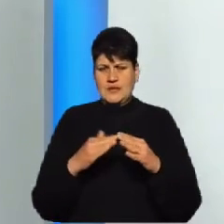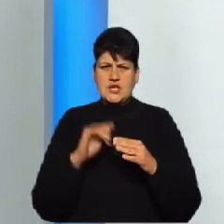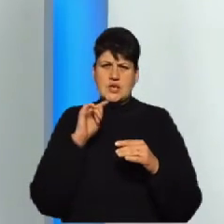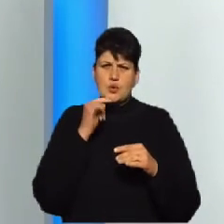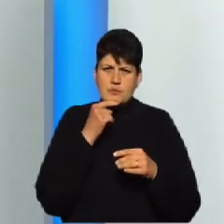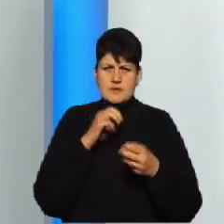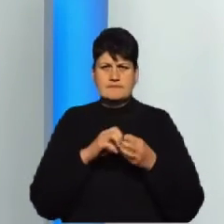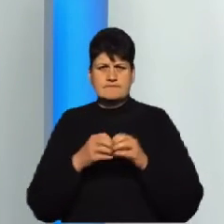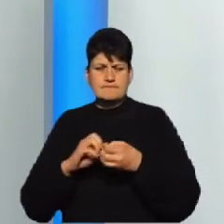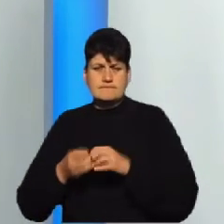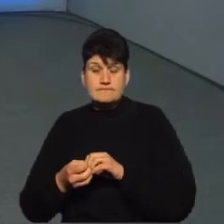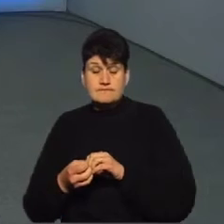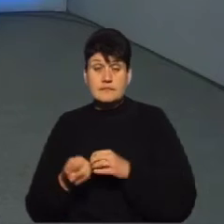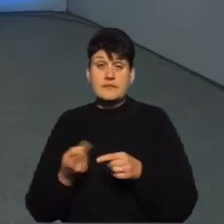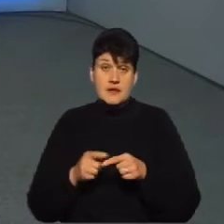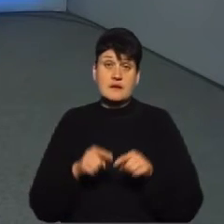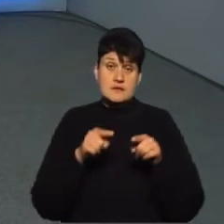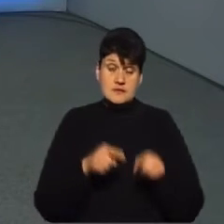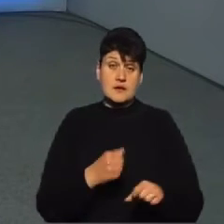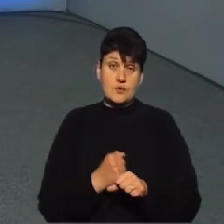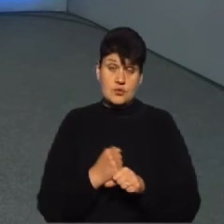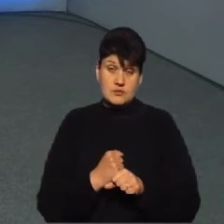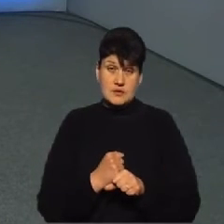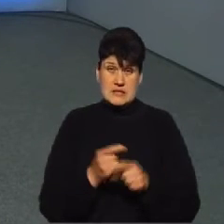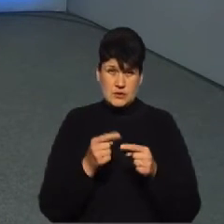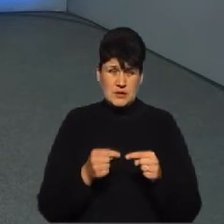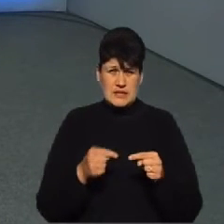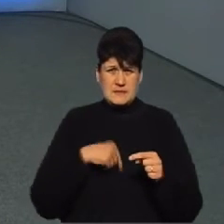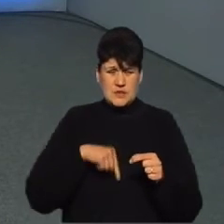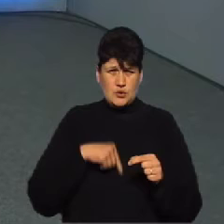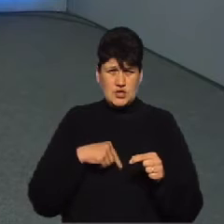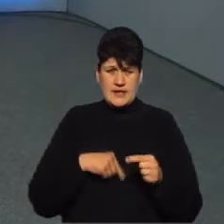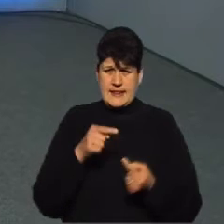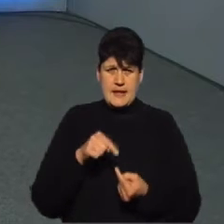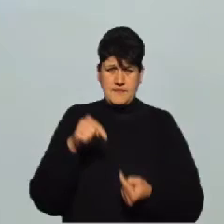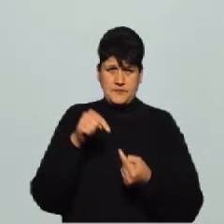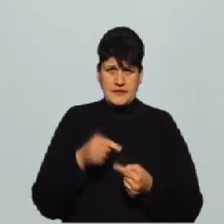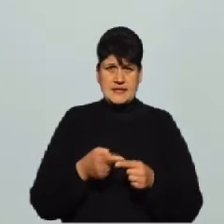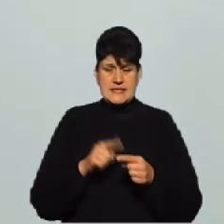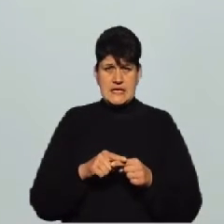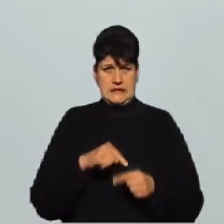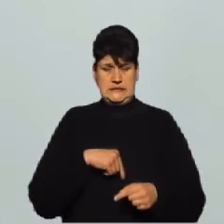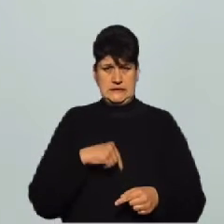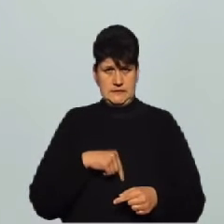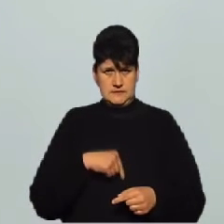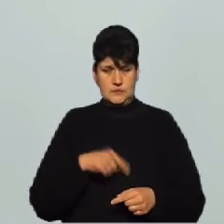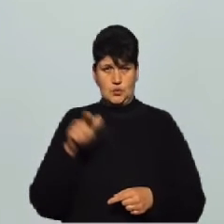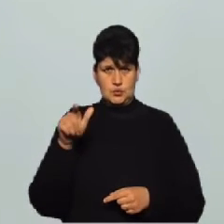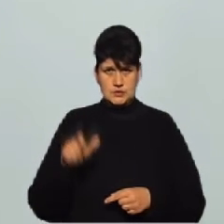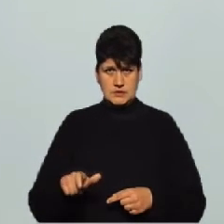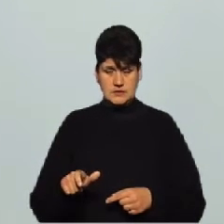і призводить. Невеличке уточнення. Ці психологічні несумісності – це в першу чергу про темперамент, коли, наприклад, поєднуються два холеричні